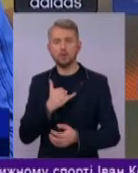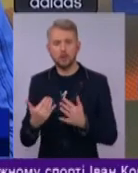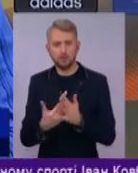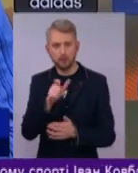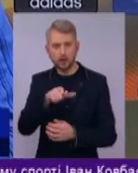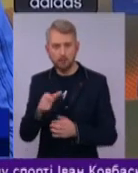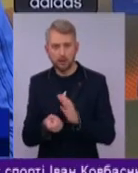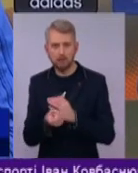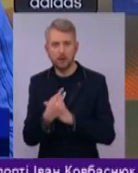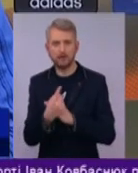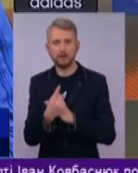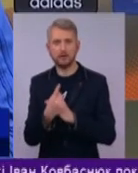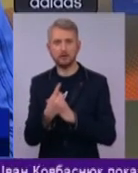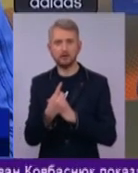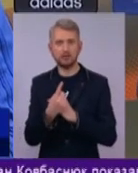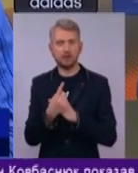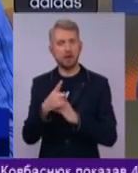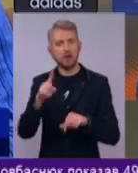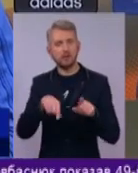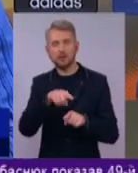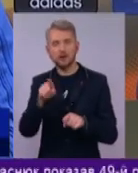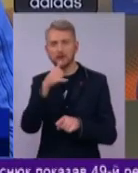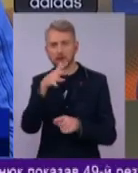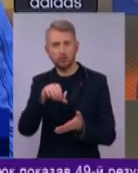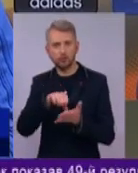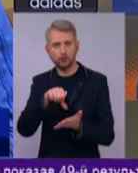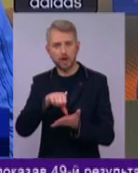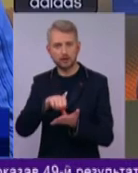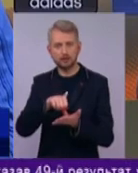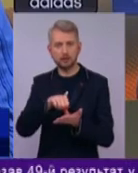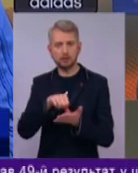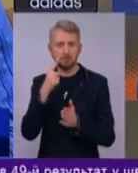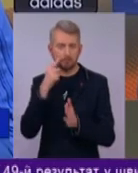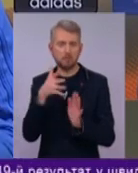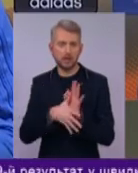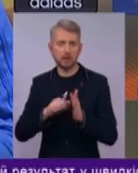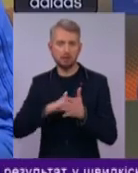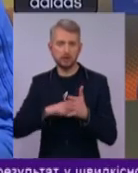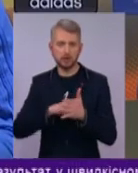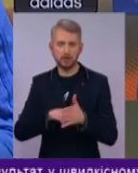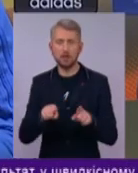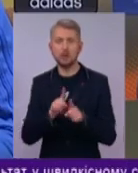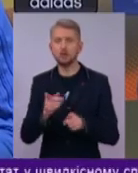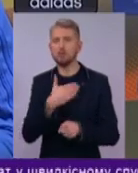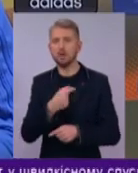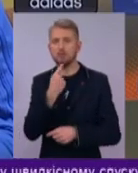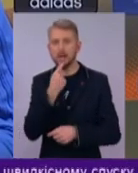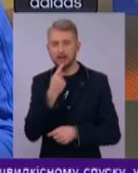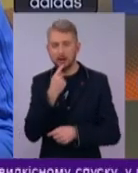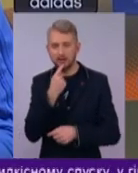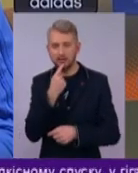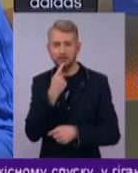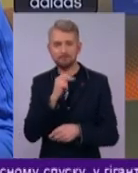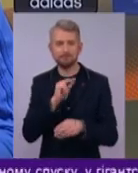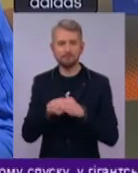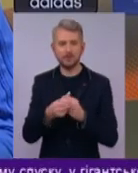ребята появились. Да, некоторые из них не можуть участвовать по понятним причинам. Так що ми пытались за счет